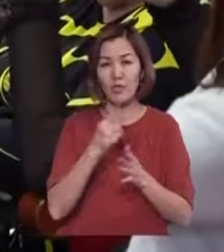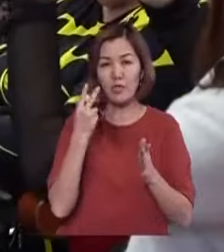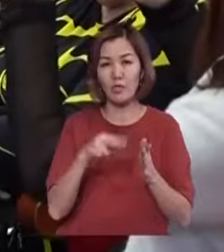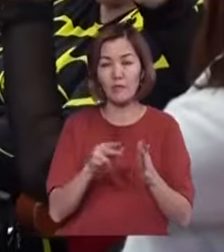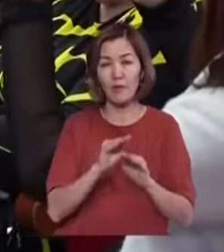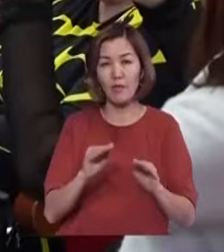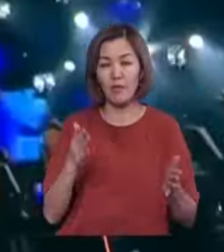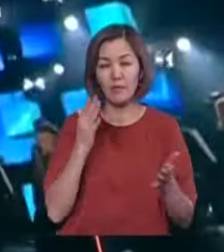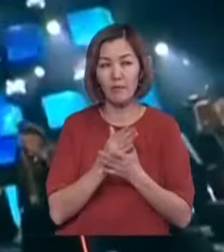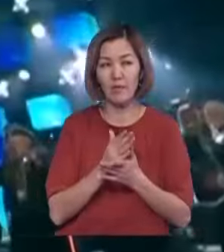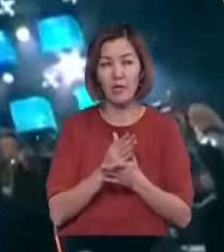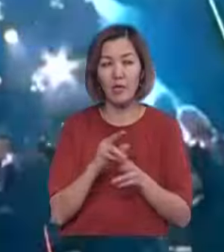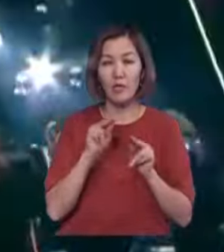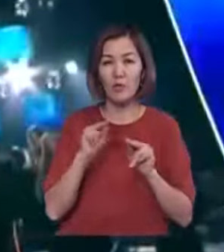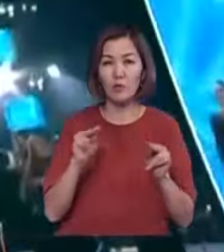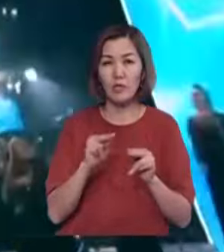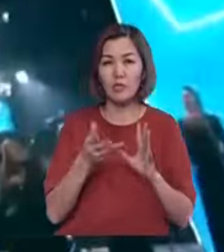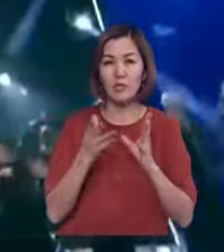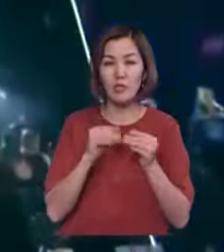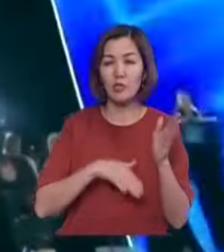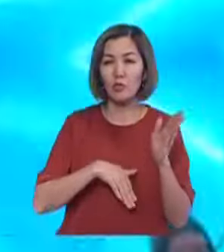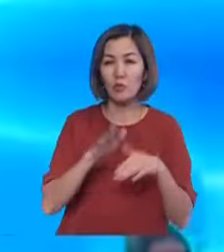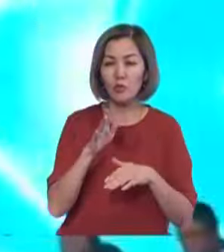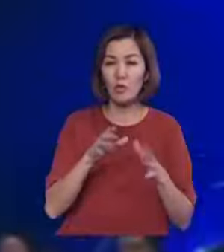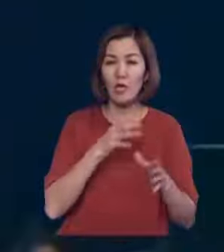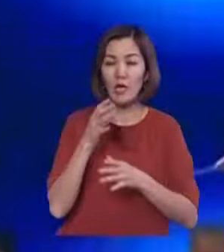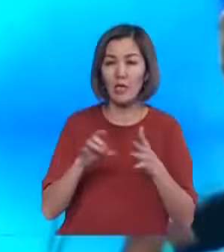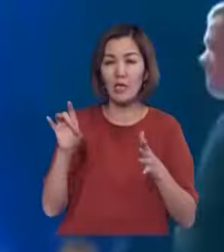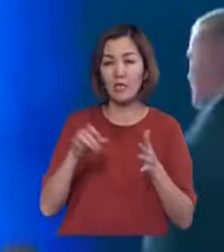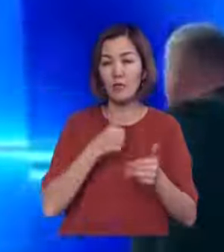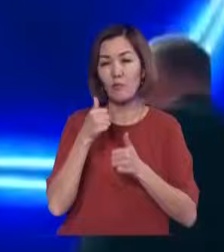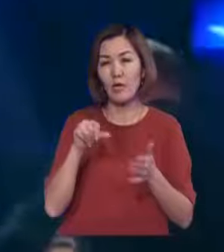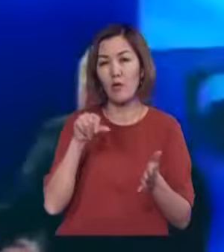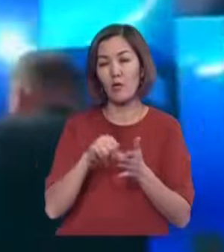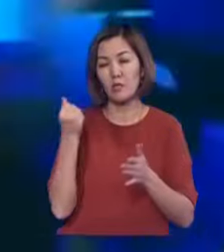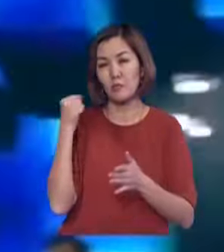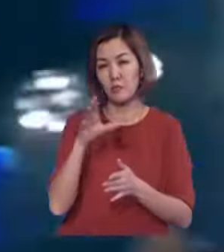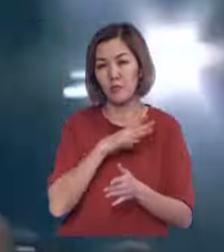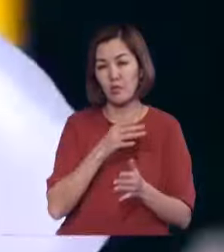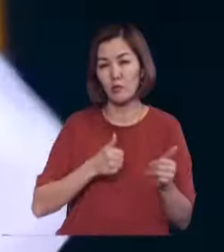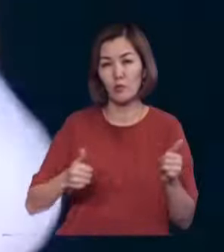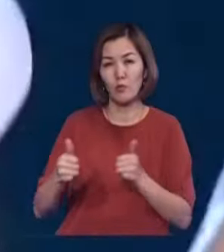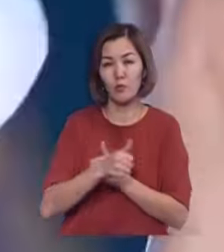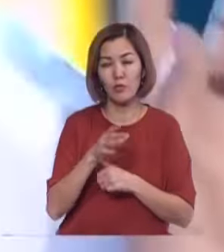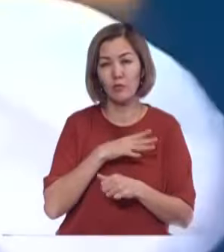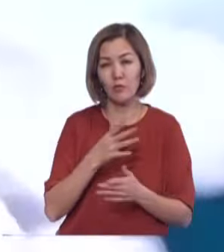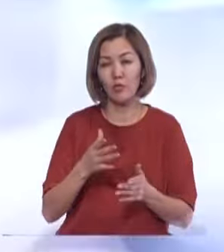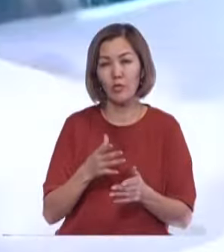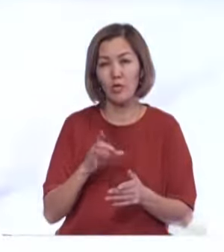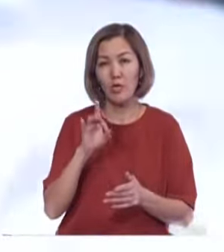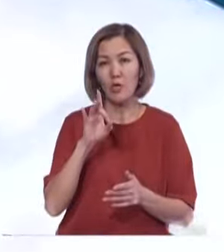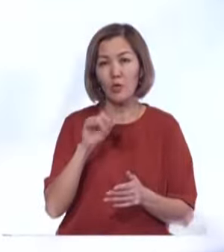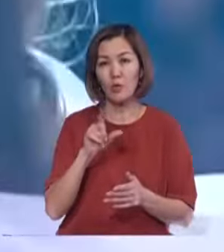аса шәкірті бар. Ұстаздығы жемісті. Шәкірттері халықаралық республикалық байқауларда топ жарып жүр. Солардың бірі